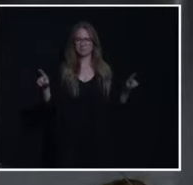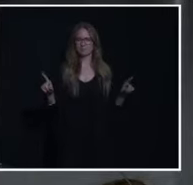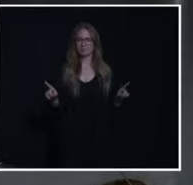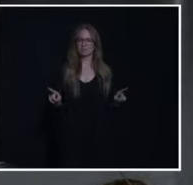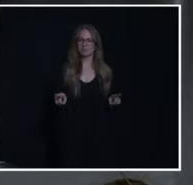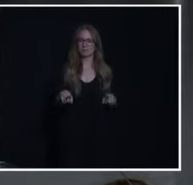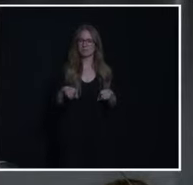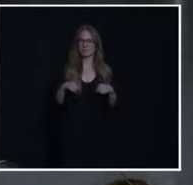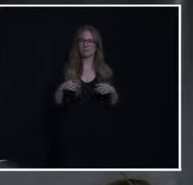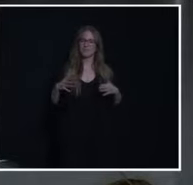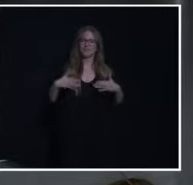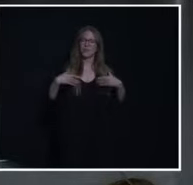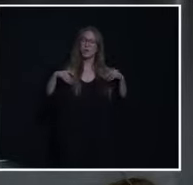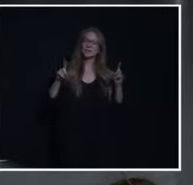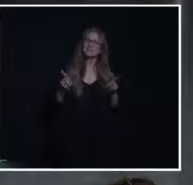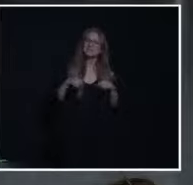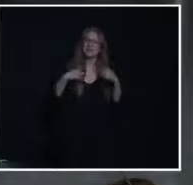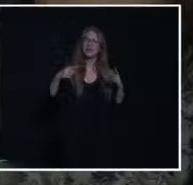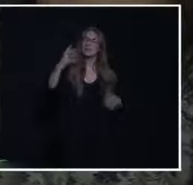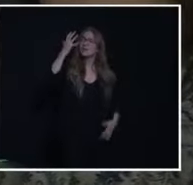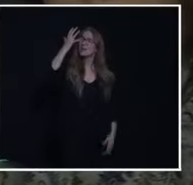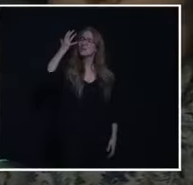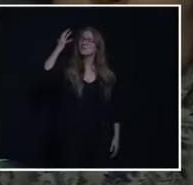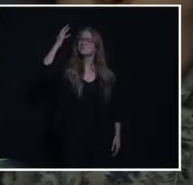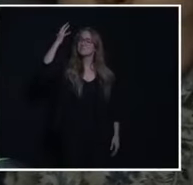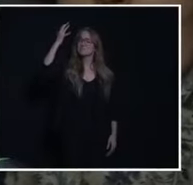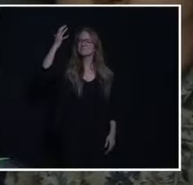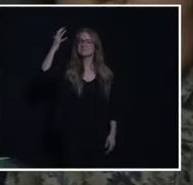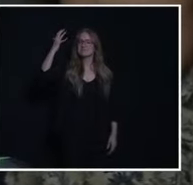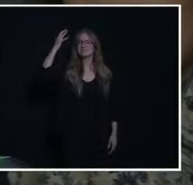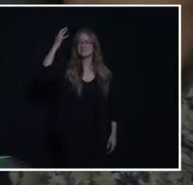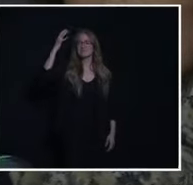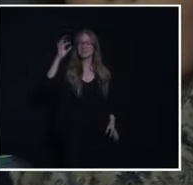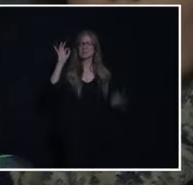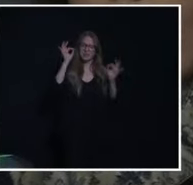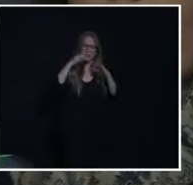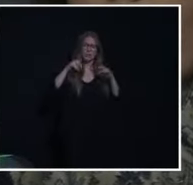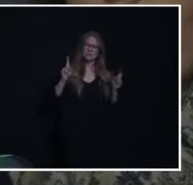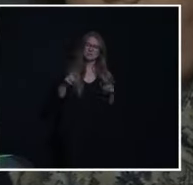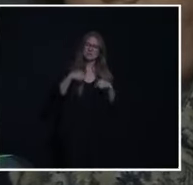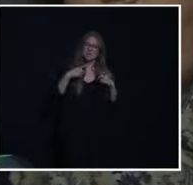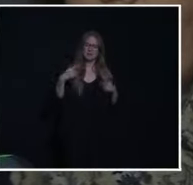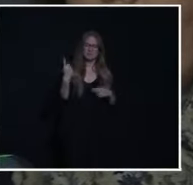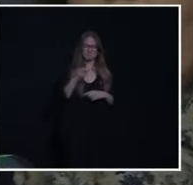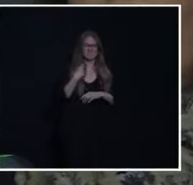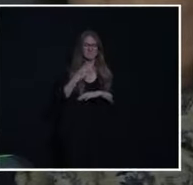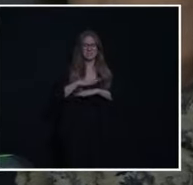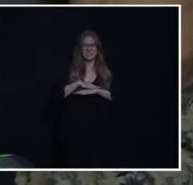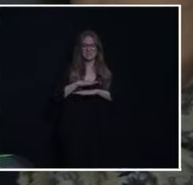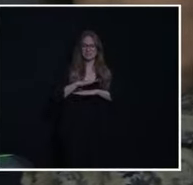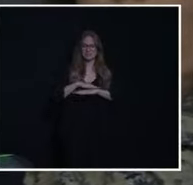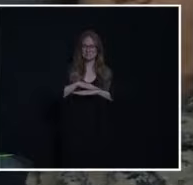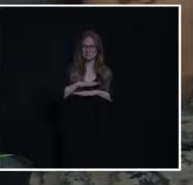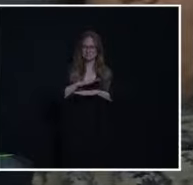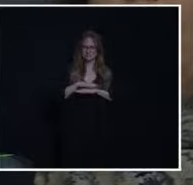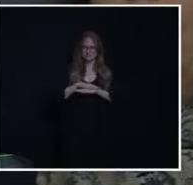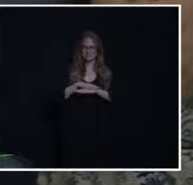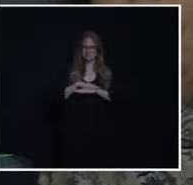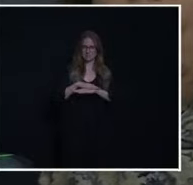Den Freudensang eines Traumes, den Trauersang unserer Zeit.